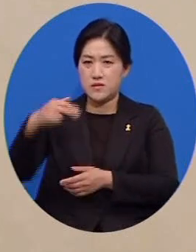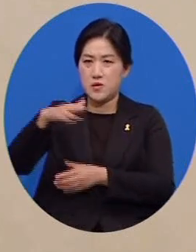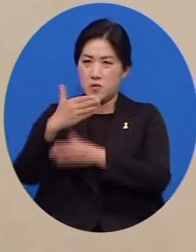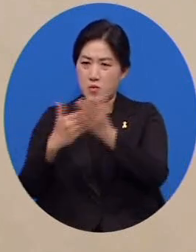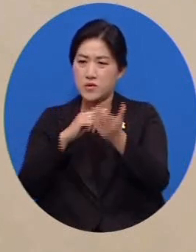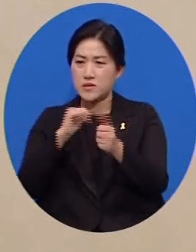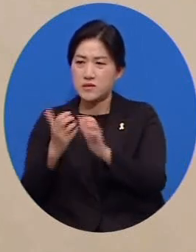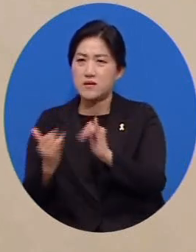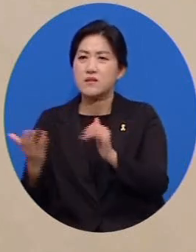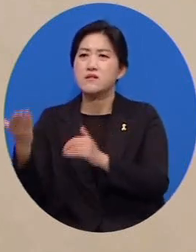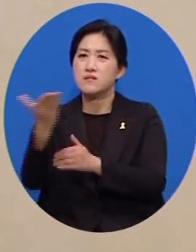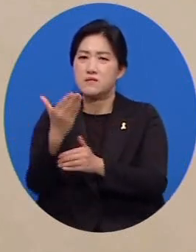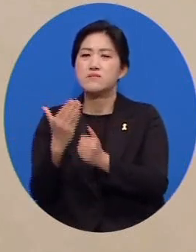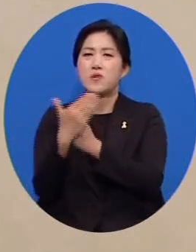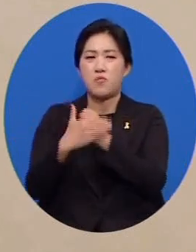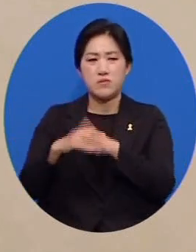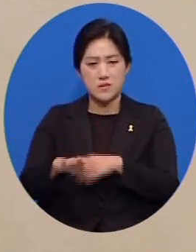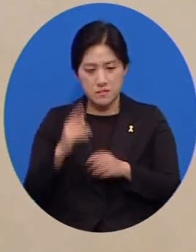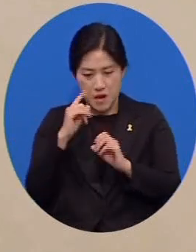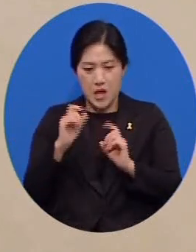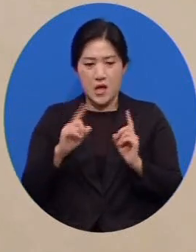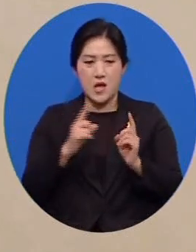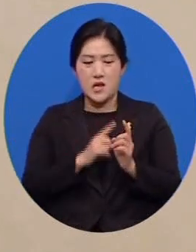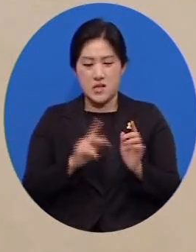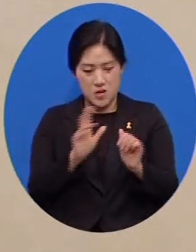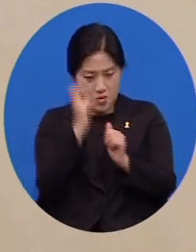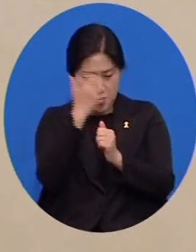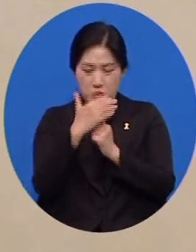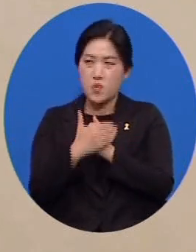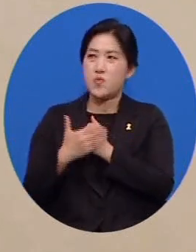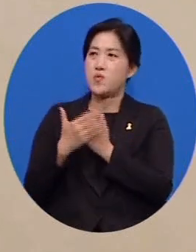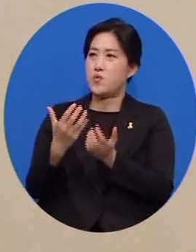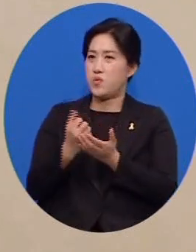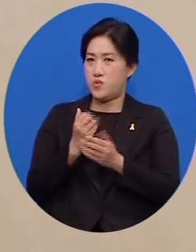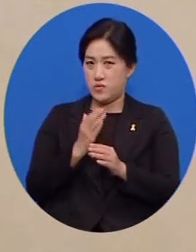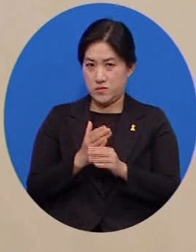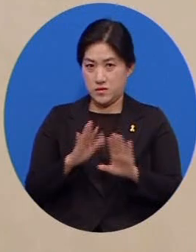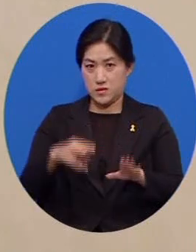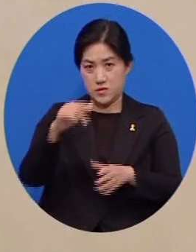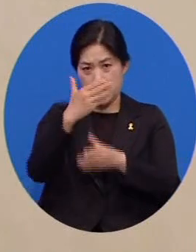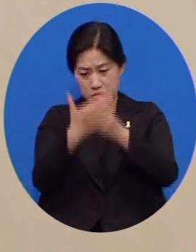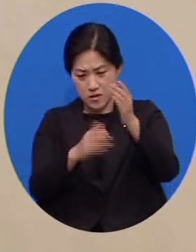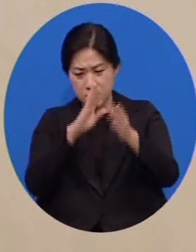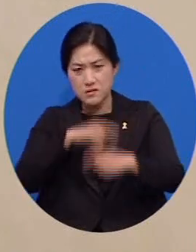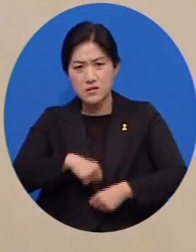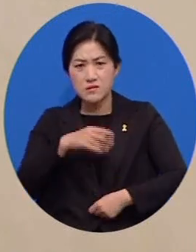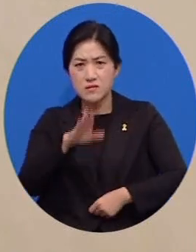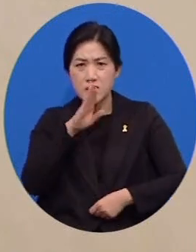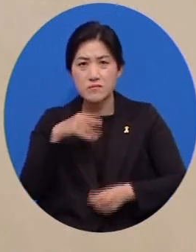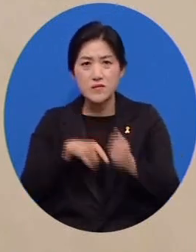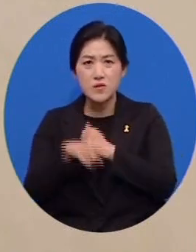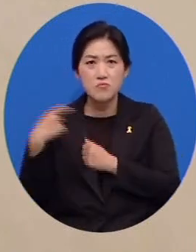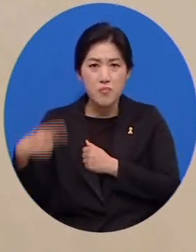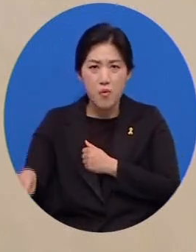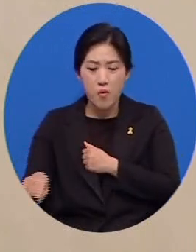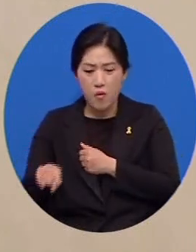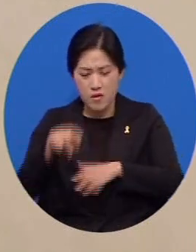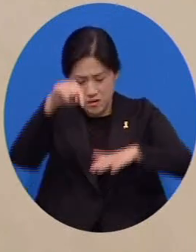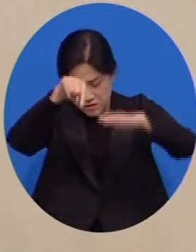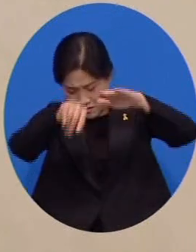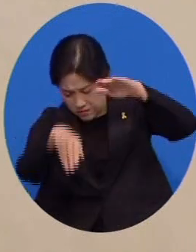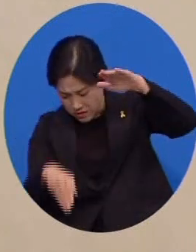있습니다. 세월호의 진실은 아직 깊은 바닷속에서 떠오르지